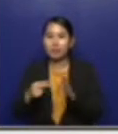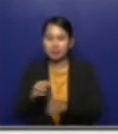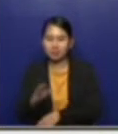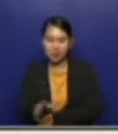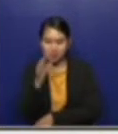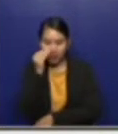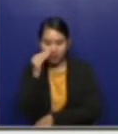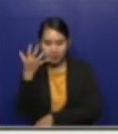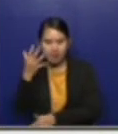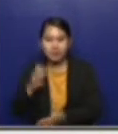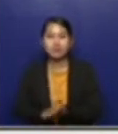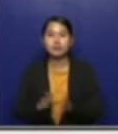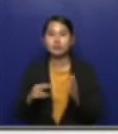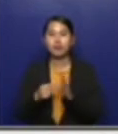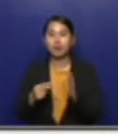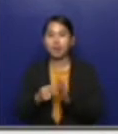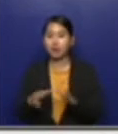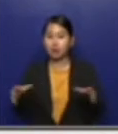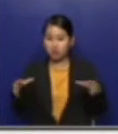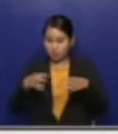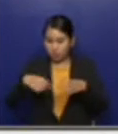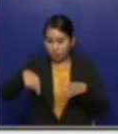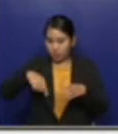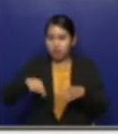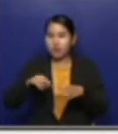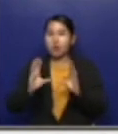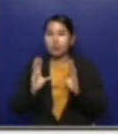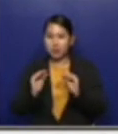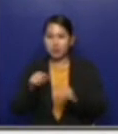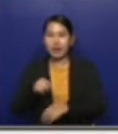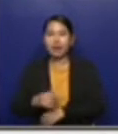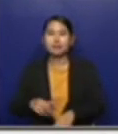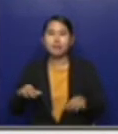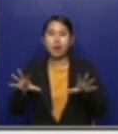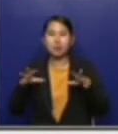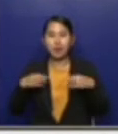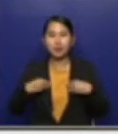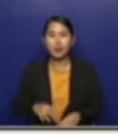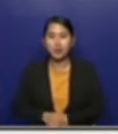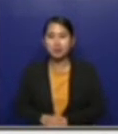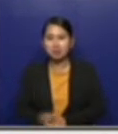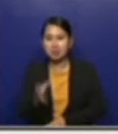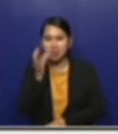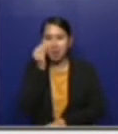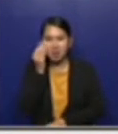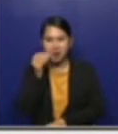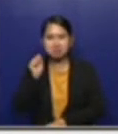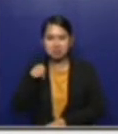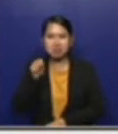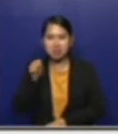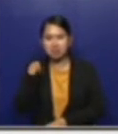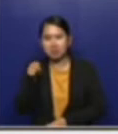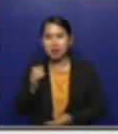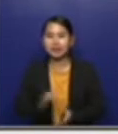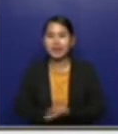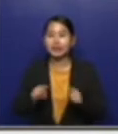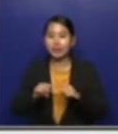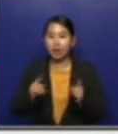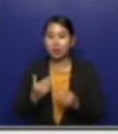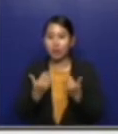100% นะครับให้รับฟังเนี่ยฟังทุกคนมาต้องรับฟังต้องรับฟังทั้งนั้นอ่ะแต่ที่ผมเป็นห่